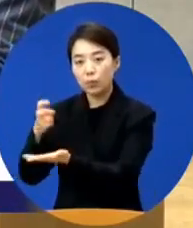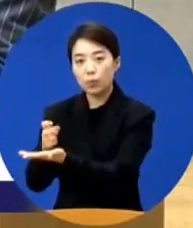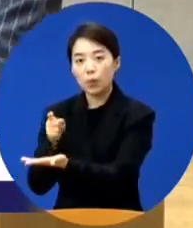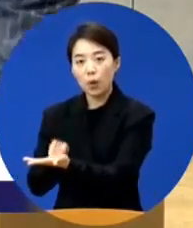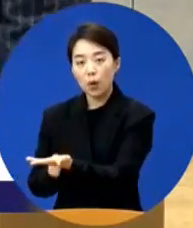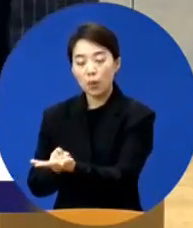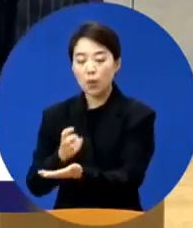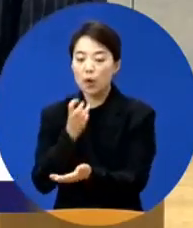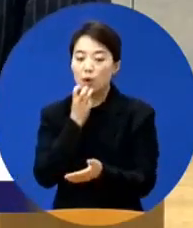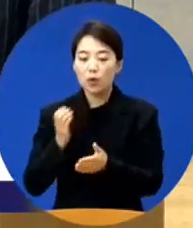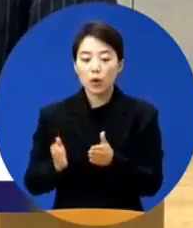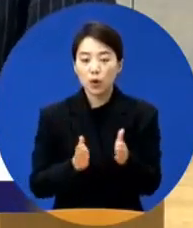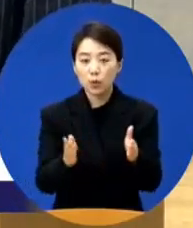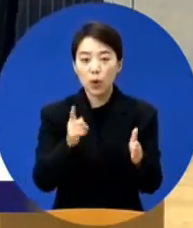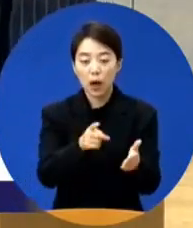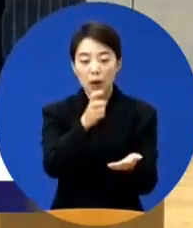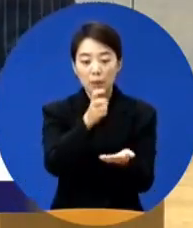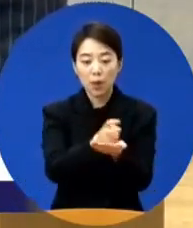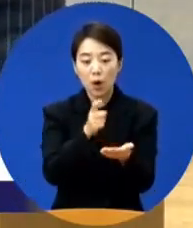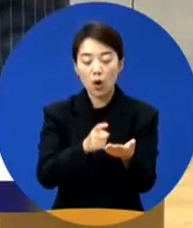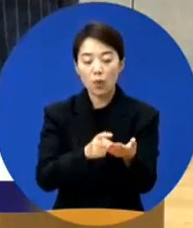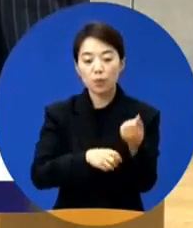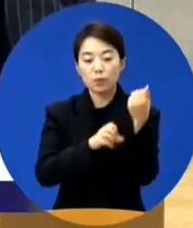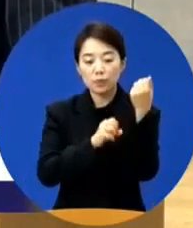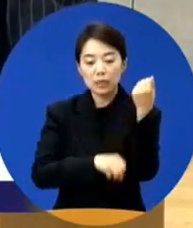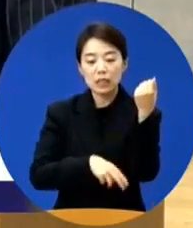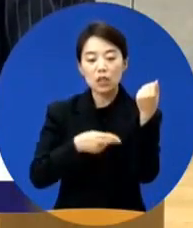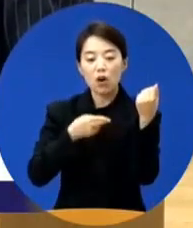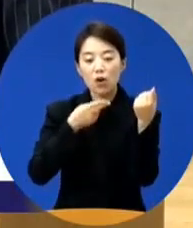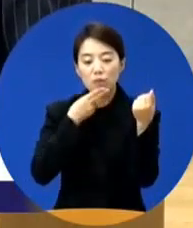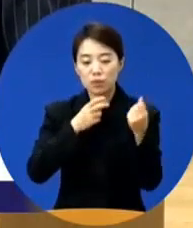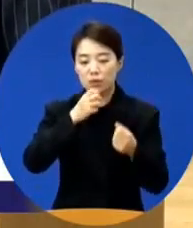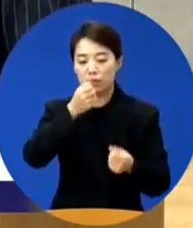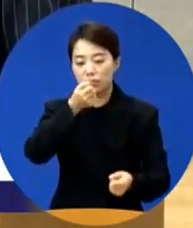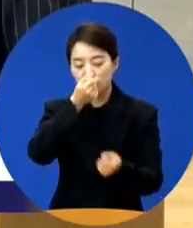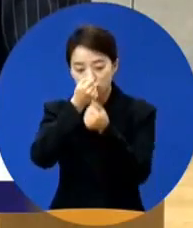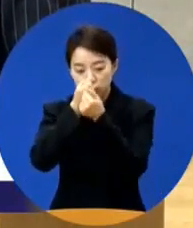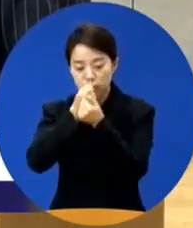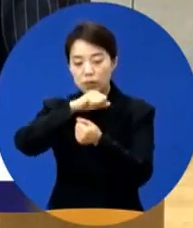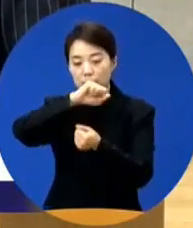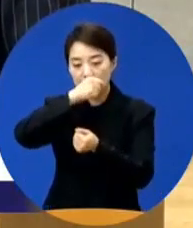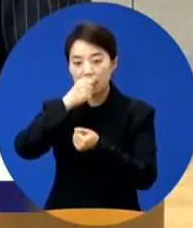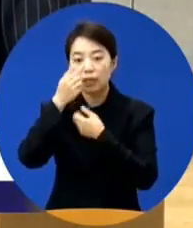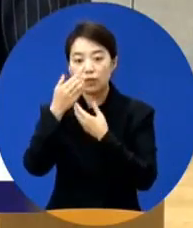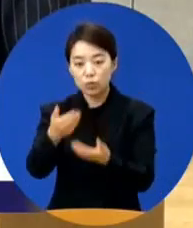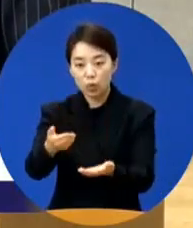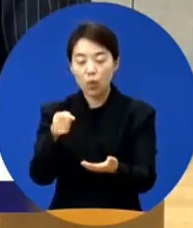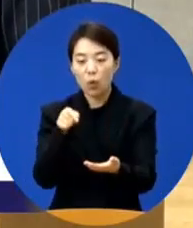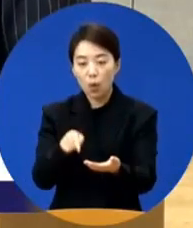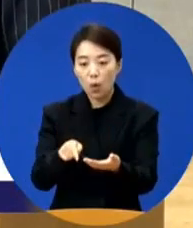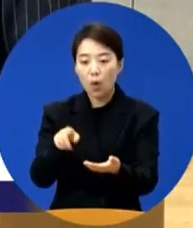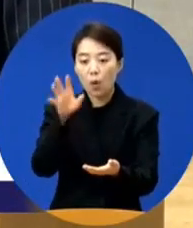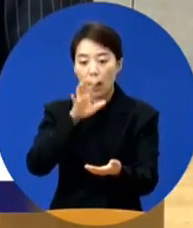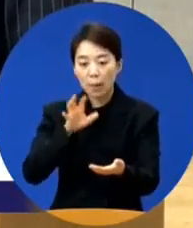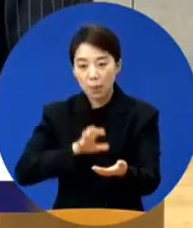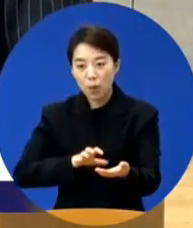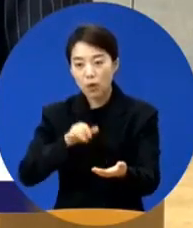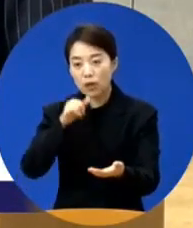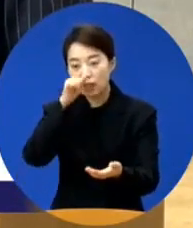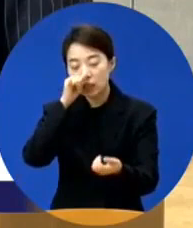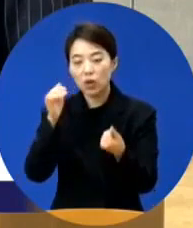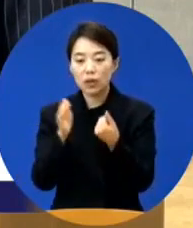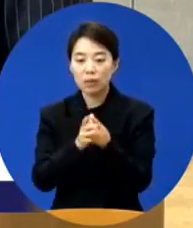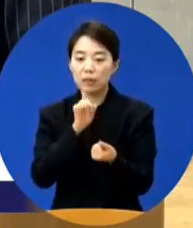경기도가 관련 조례나 법률 등 법적 근거 없이 주먹구식으로 사업비부터 예산에 책정하니 반복되고 있어 빈축을 사고